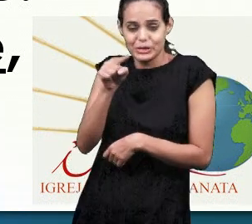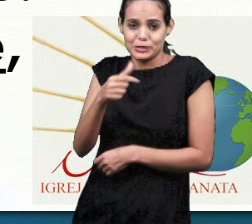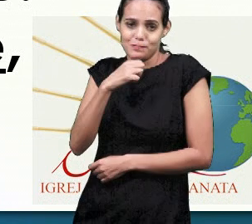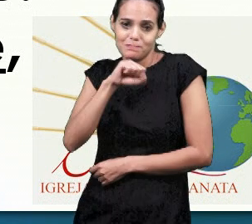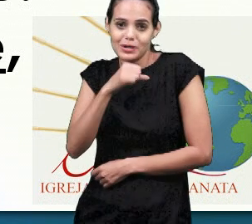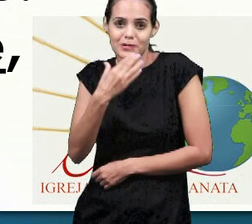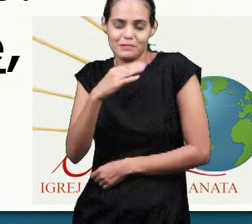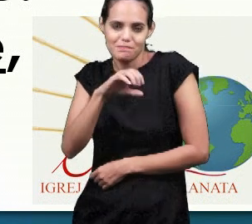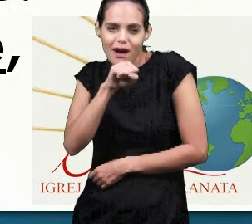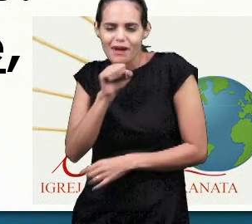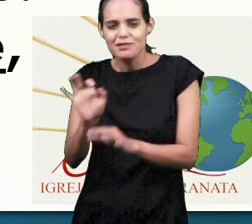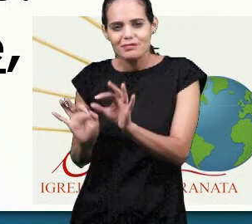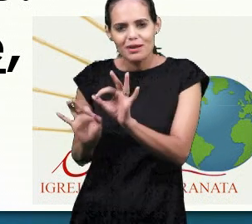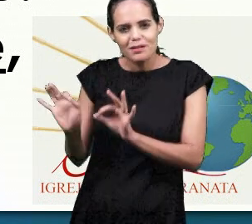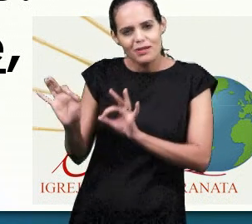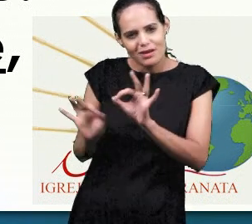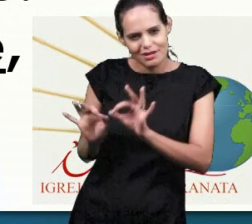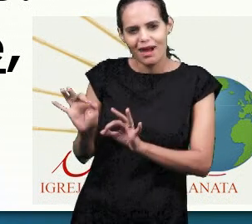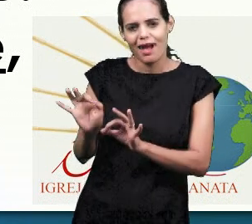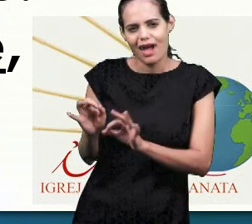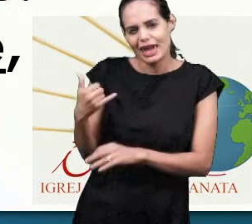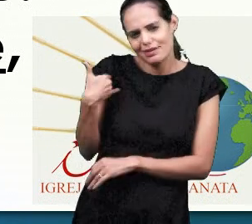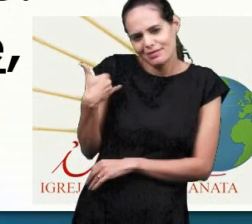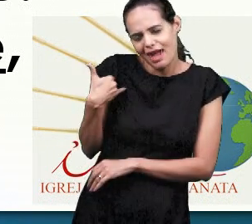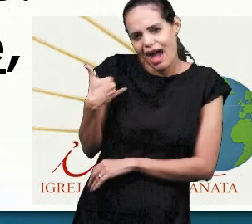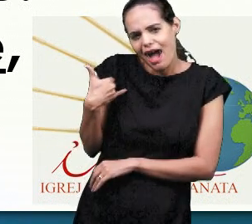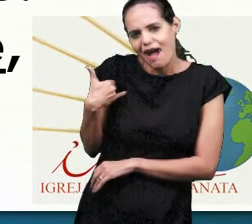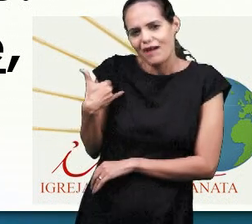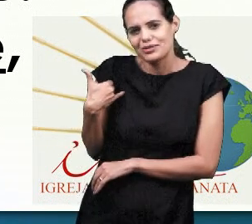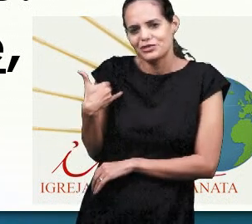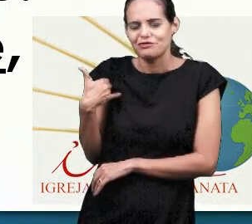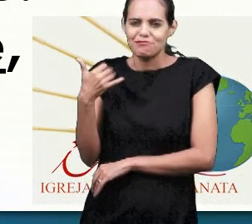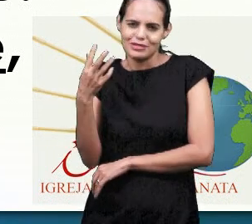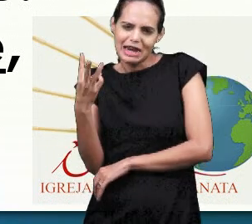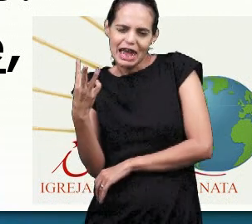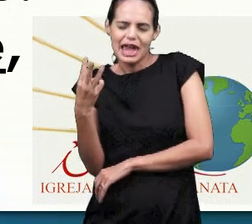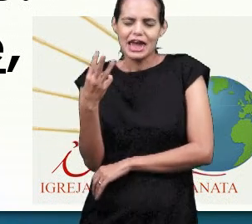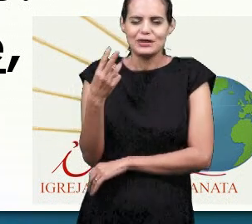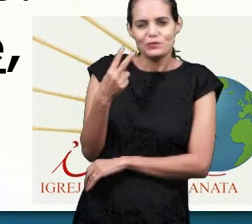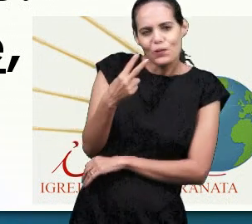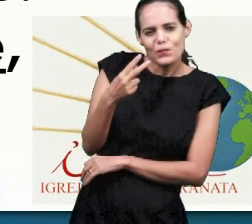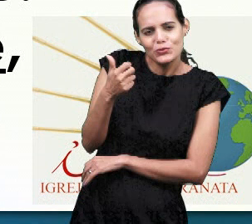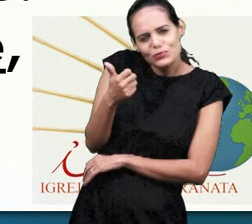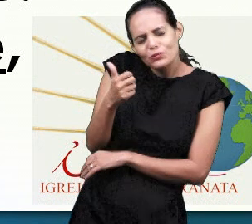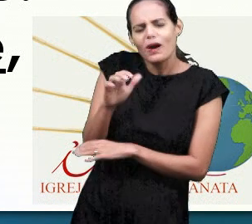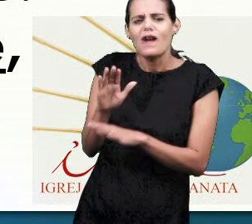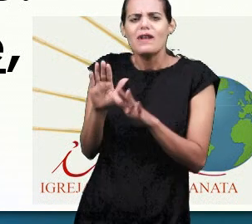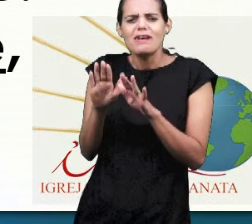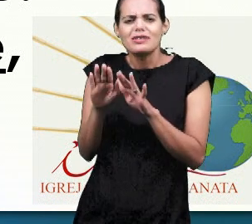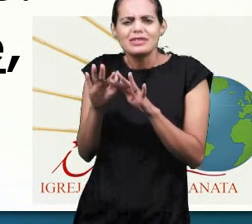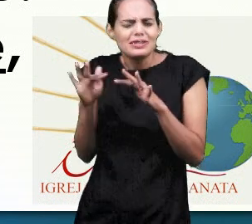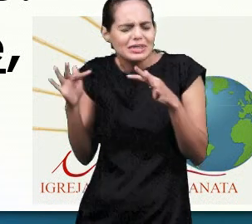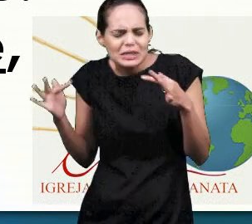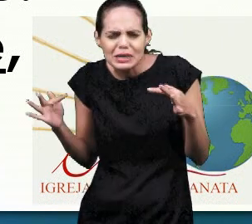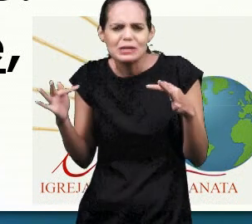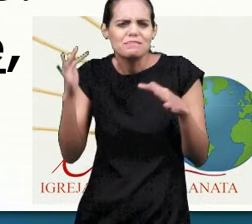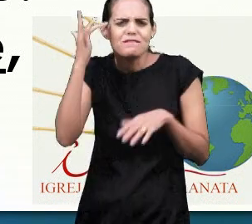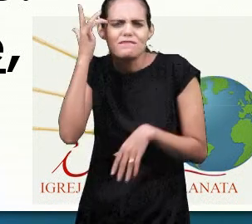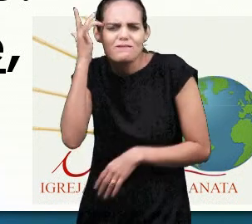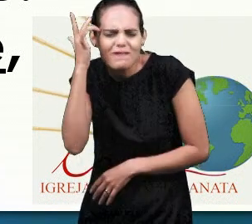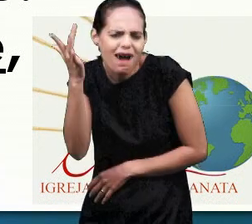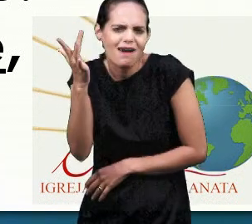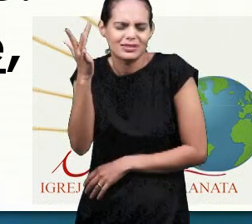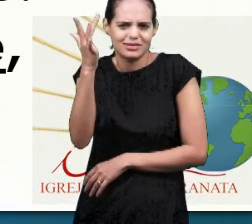avec vos enfants qui sont au bas âge avec ces questions. Ce sont questions très objectives. Donc, la première